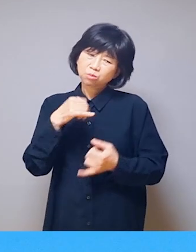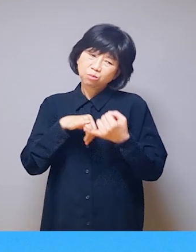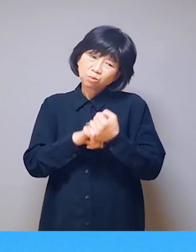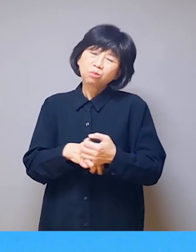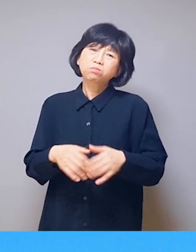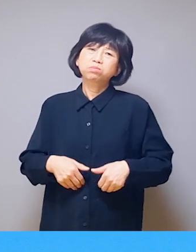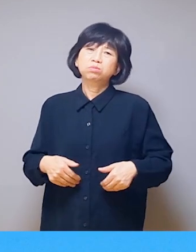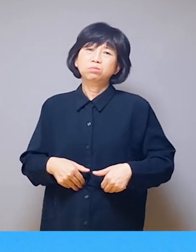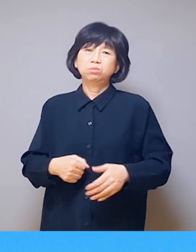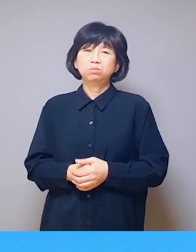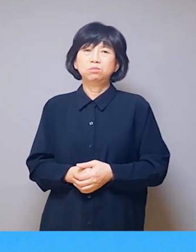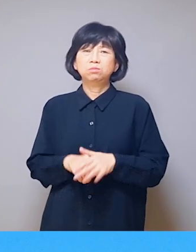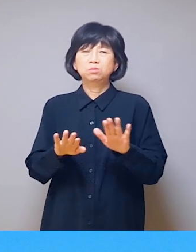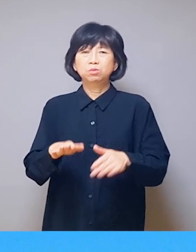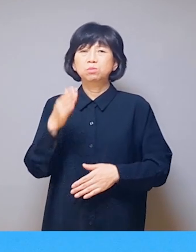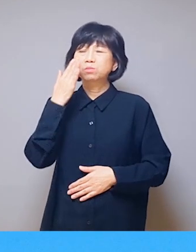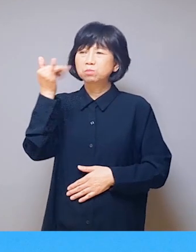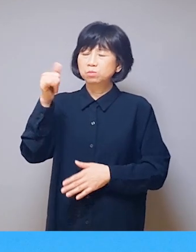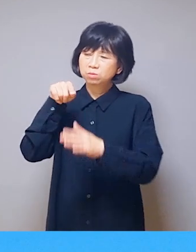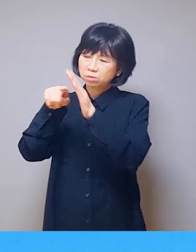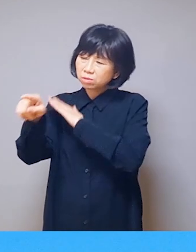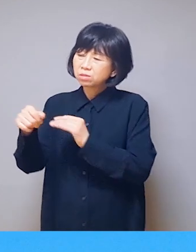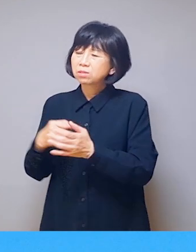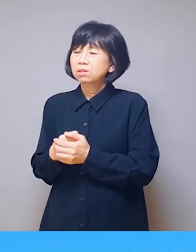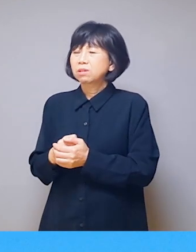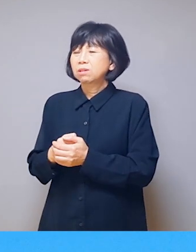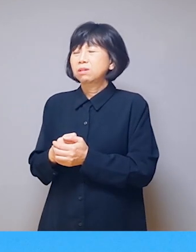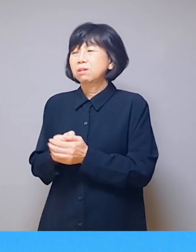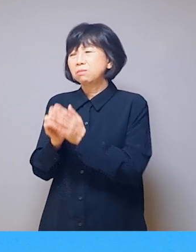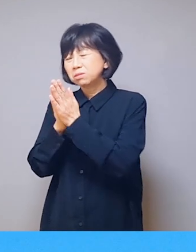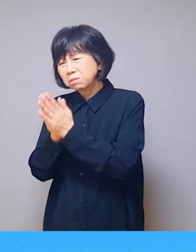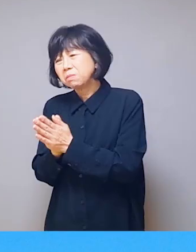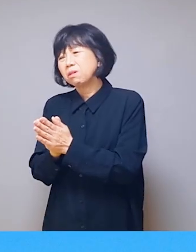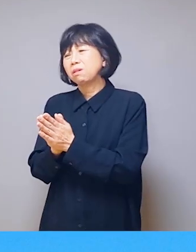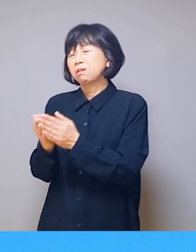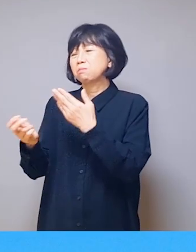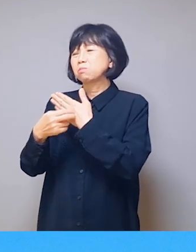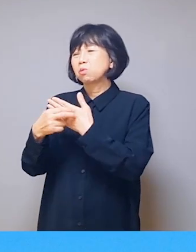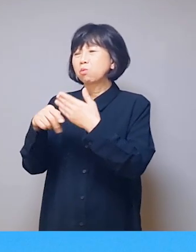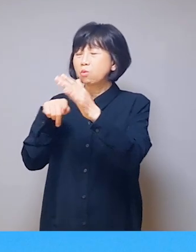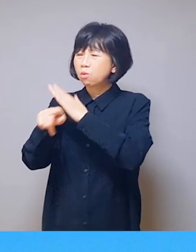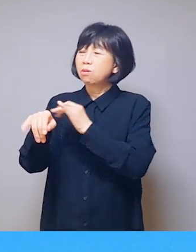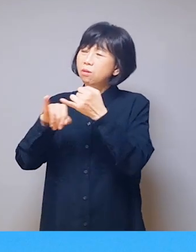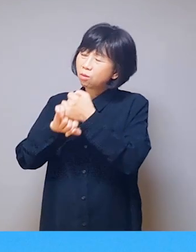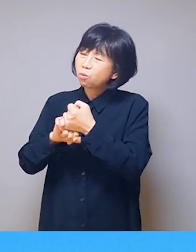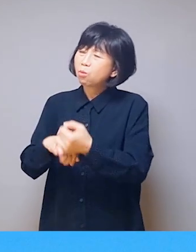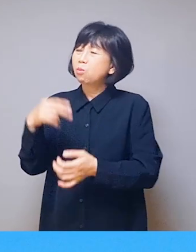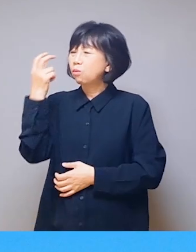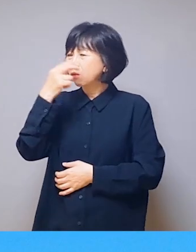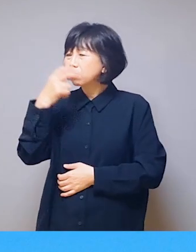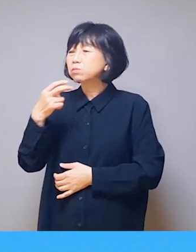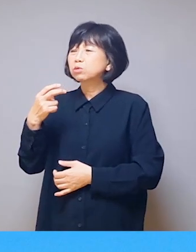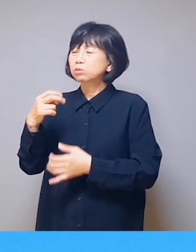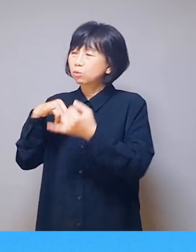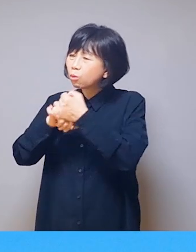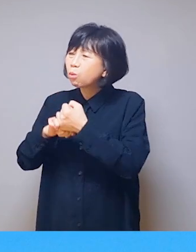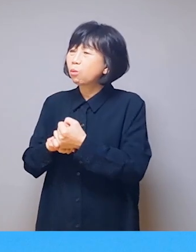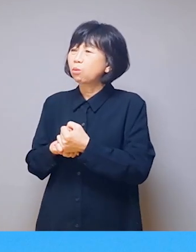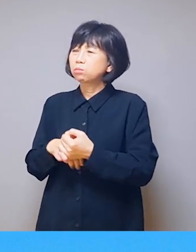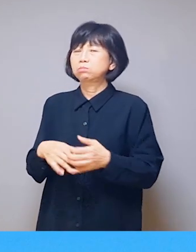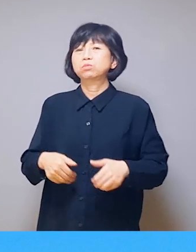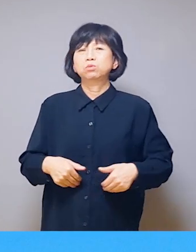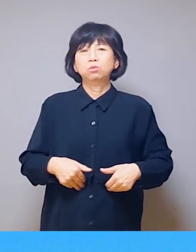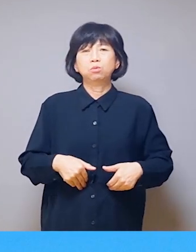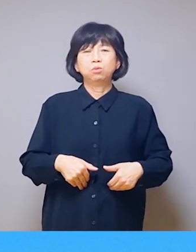부모님 이번에도 지금 만나러 가겠지만 제발 좀 병원 가서, 믿음이 너무 좋으신가? 네. 검진을 잘